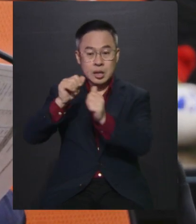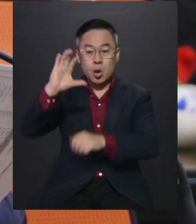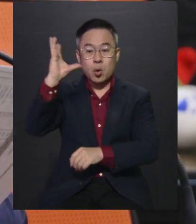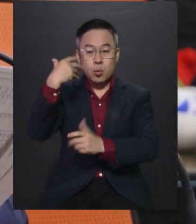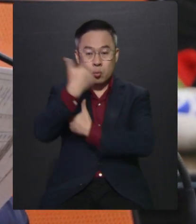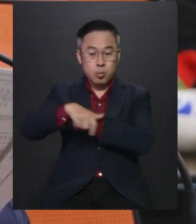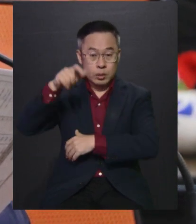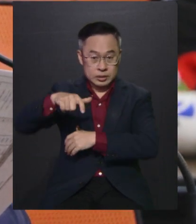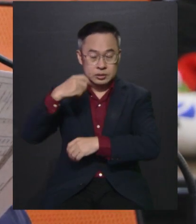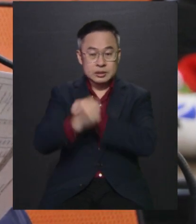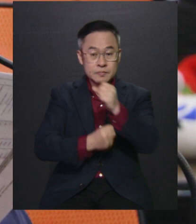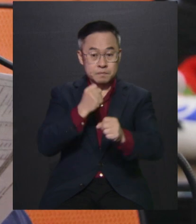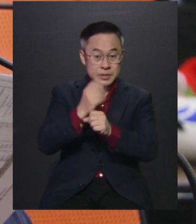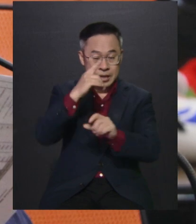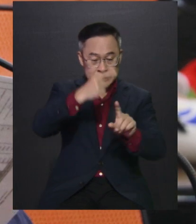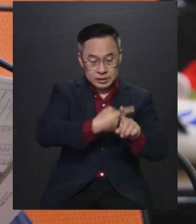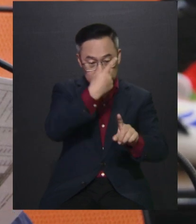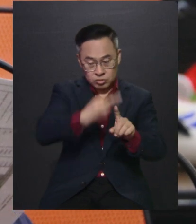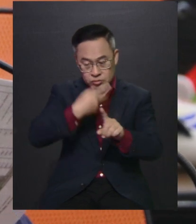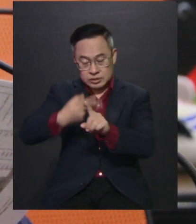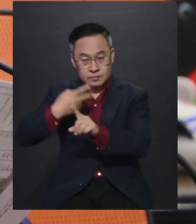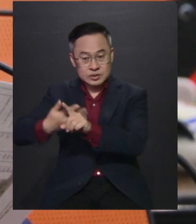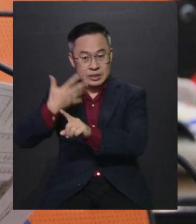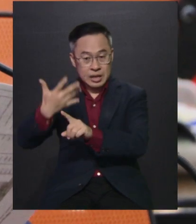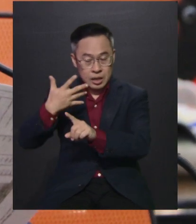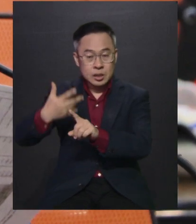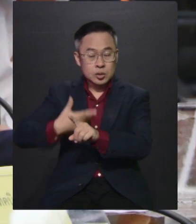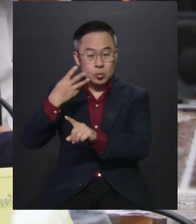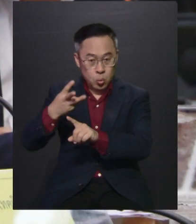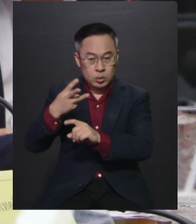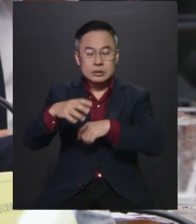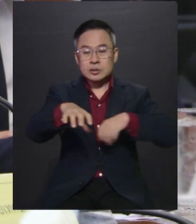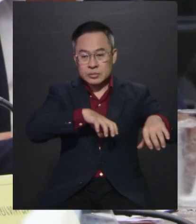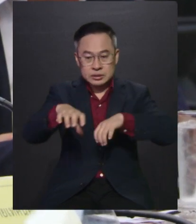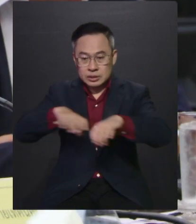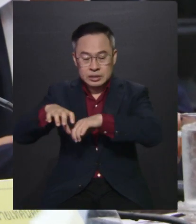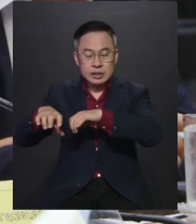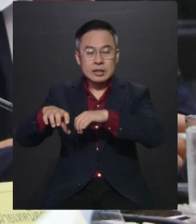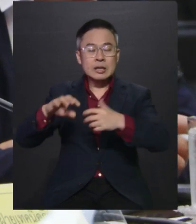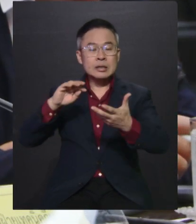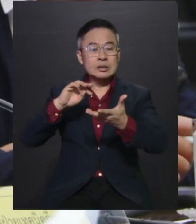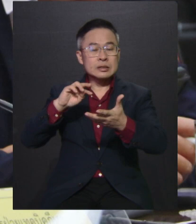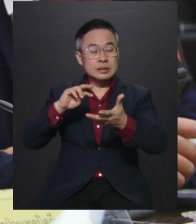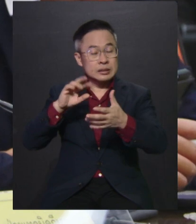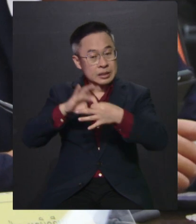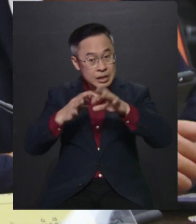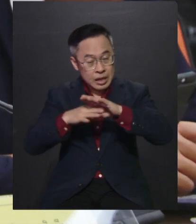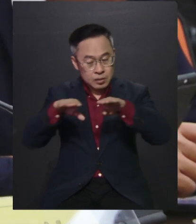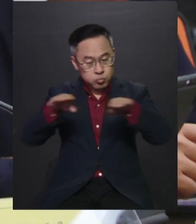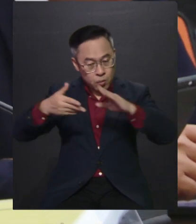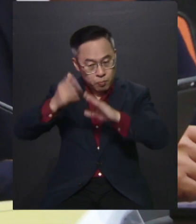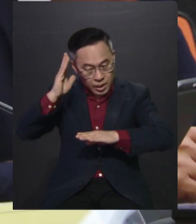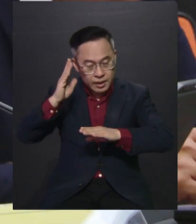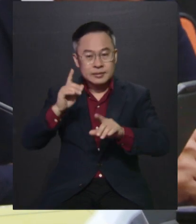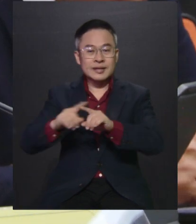ายอย่างต่อเนื่องนอกจากนี้ก็ต้องยกระดับการบริหารจัดการเรื่องกีฬาการประสานงานกับสมาคมโดยเฉพา